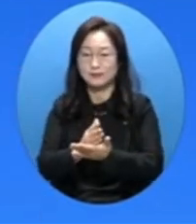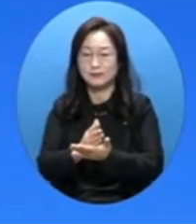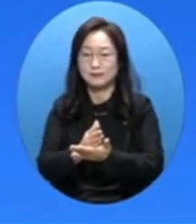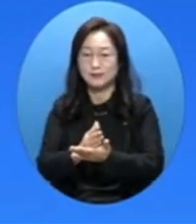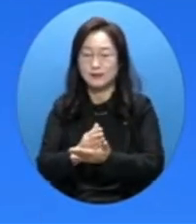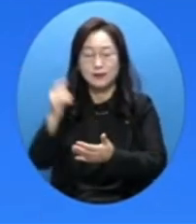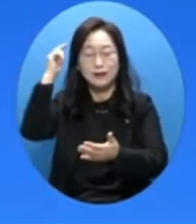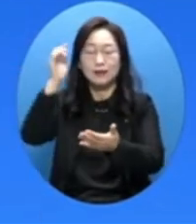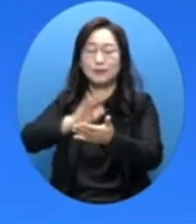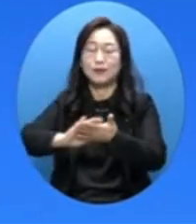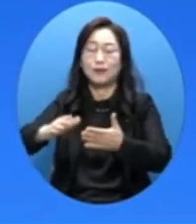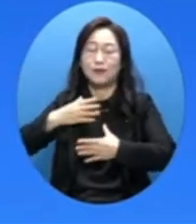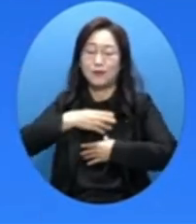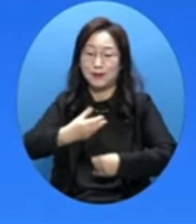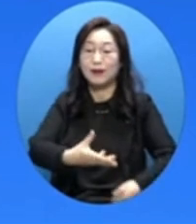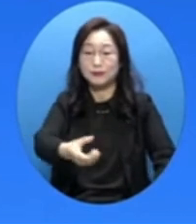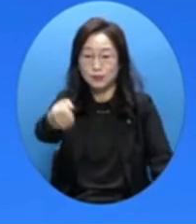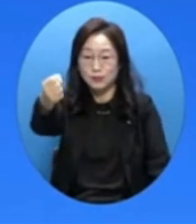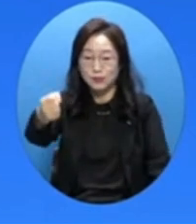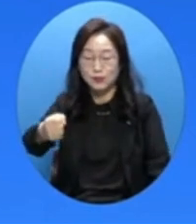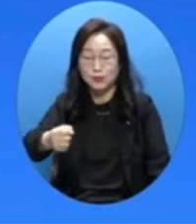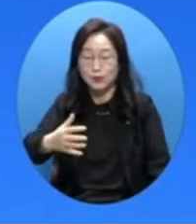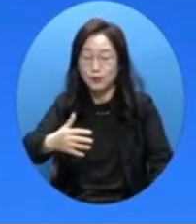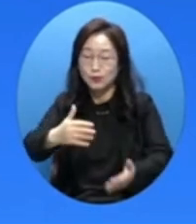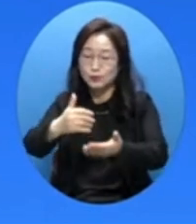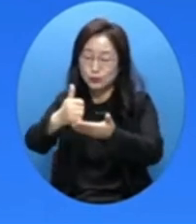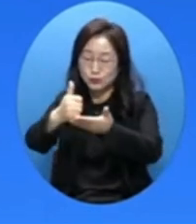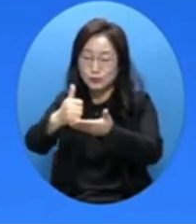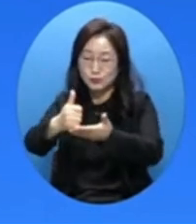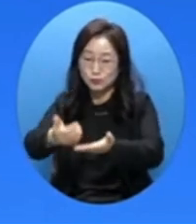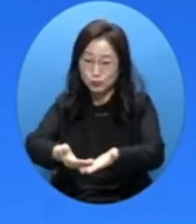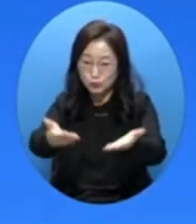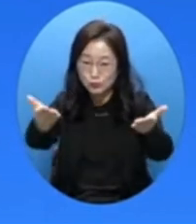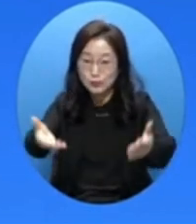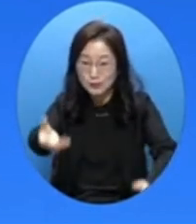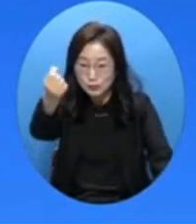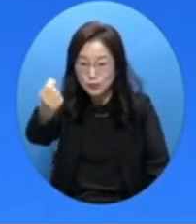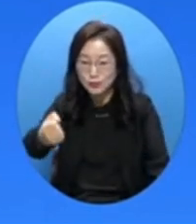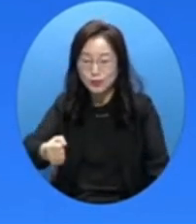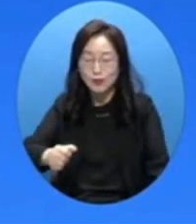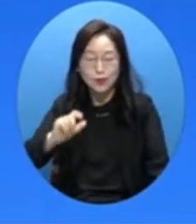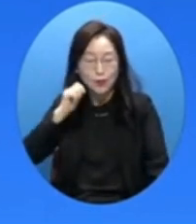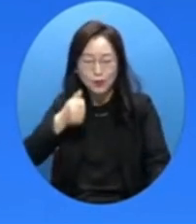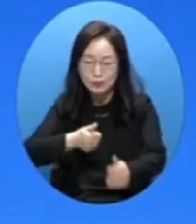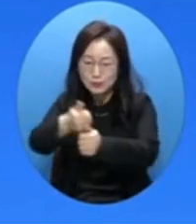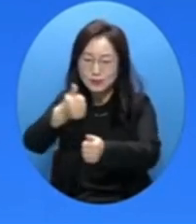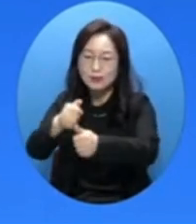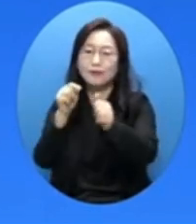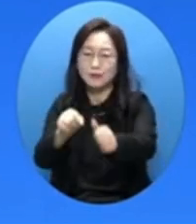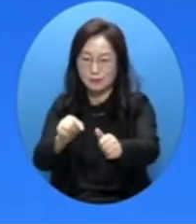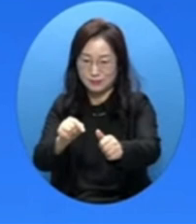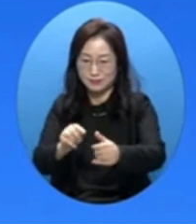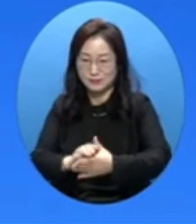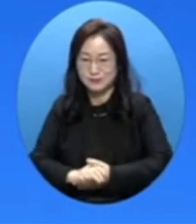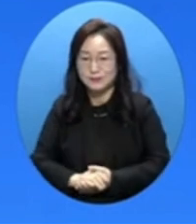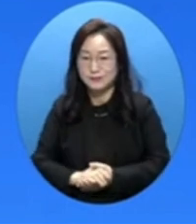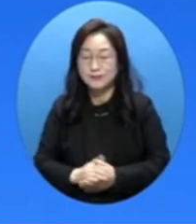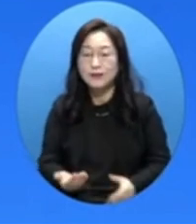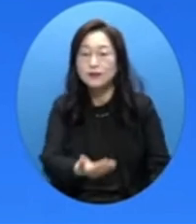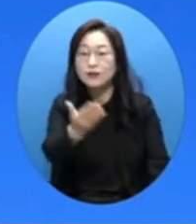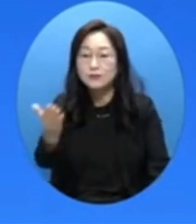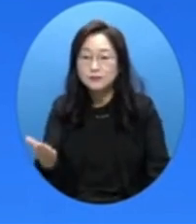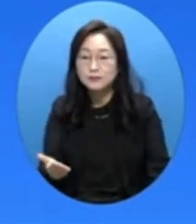나의 평안을 얻고 주님의 평안으로 내가 주는 평안으로 모든 어려움을 이기라고 말씀하십니다.